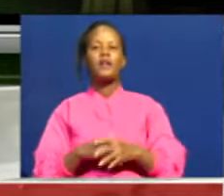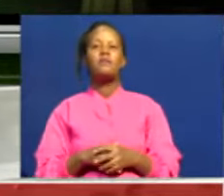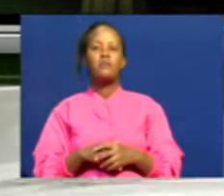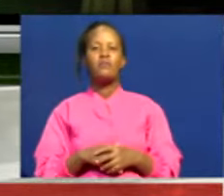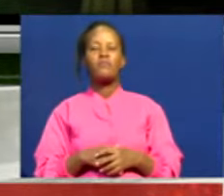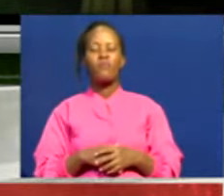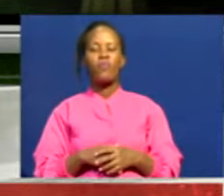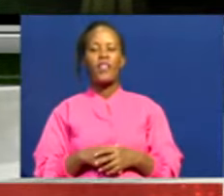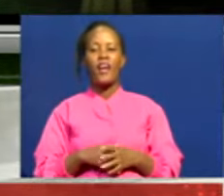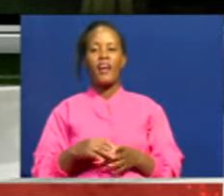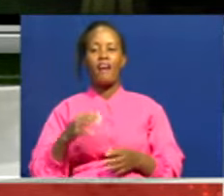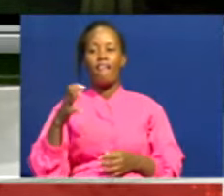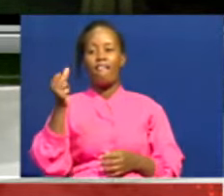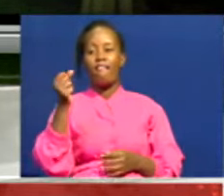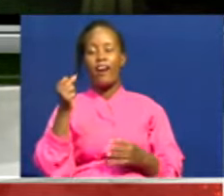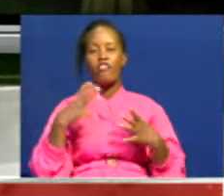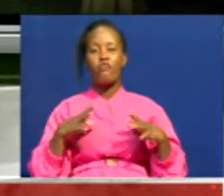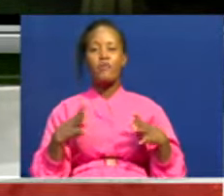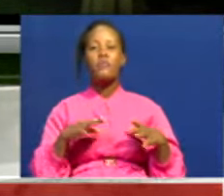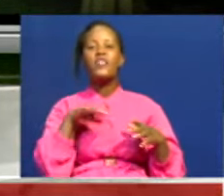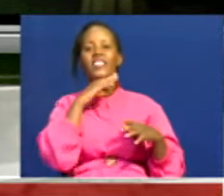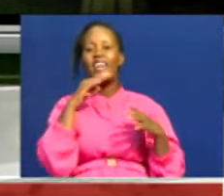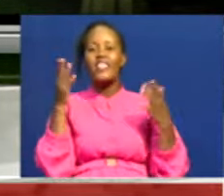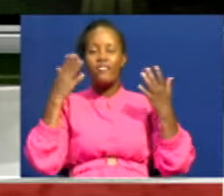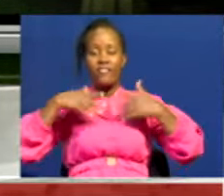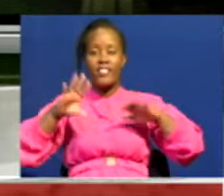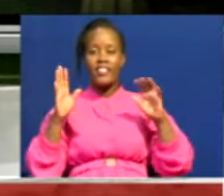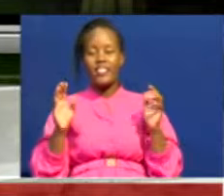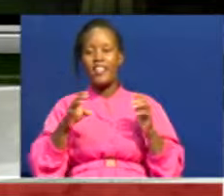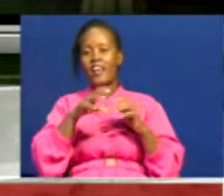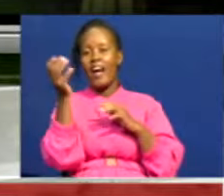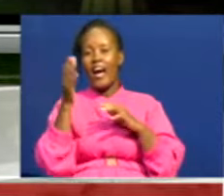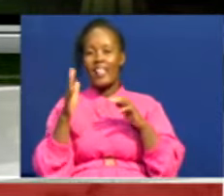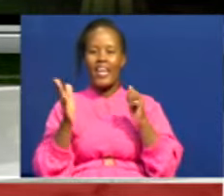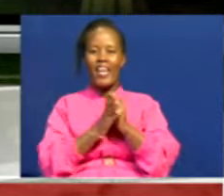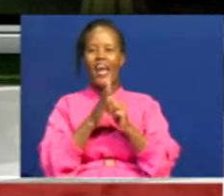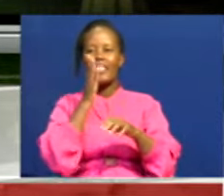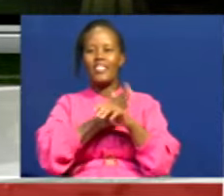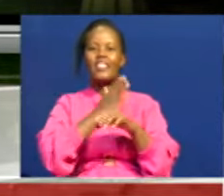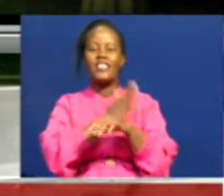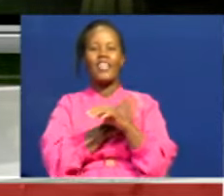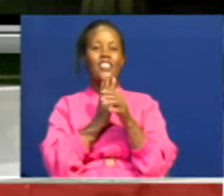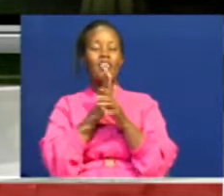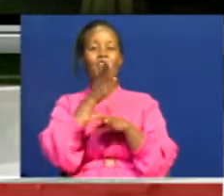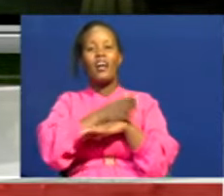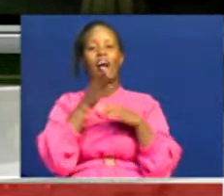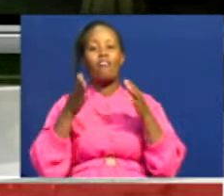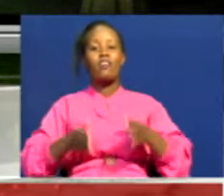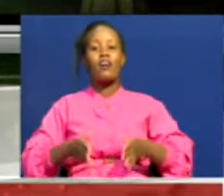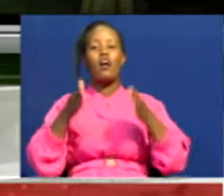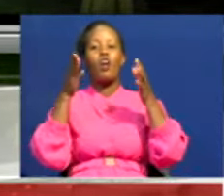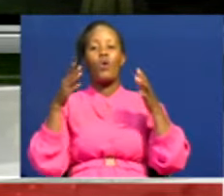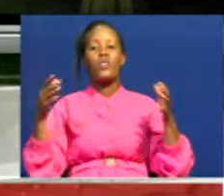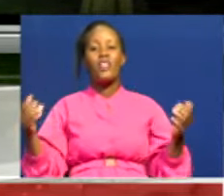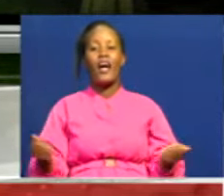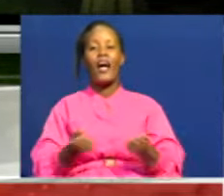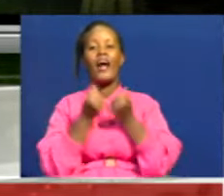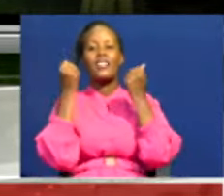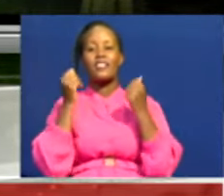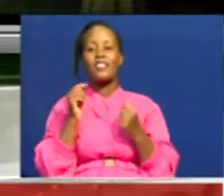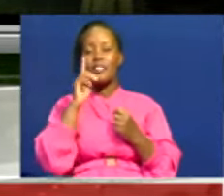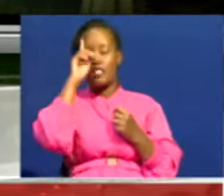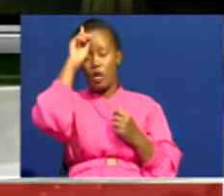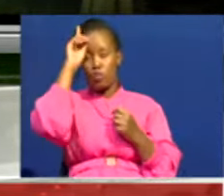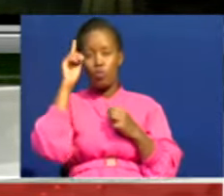Watu watano wamefariki na wengine tisa kujeruhiwa kufuatia ajali mbaya ya barabarani katika barabara ya Nyahururu kuelekea